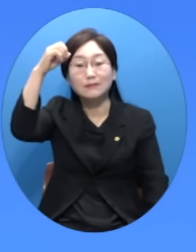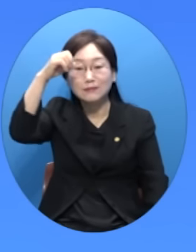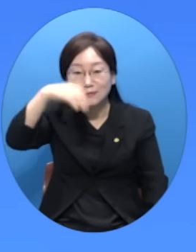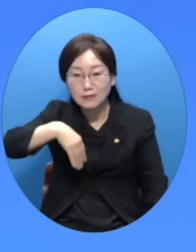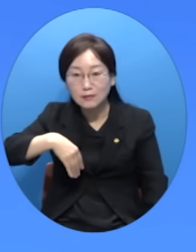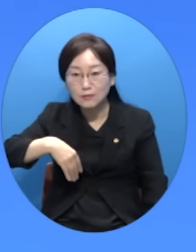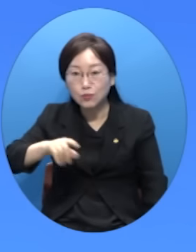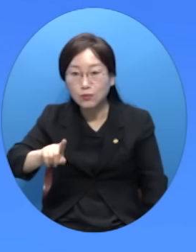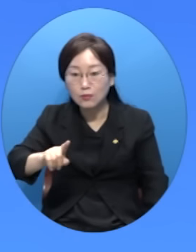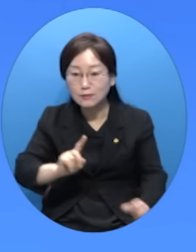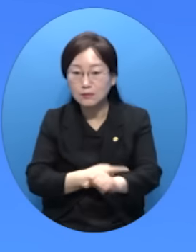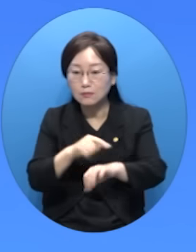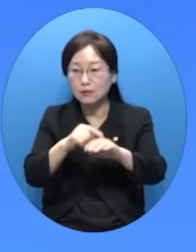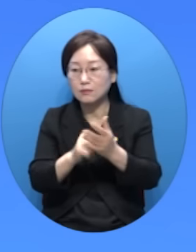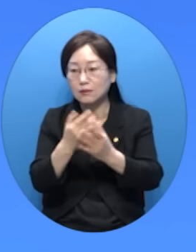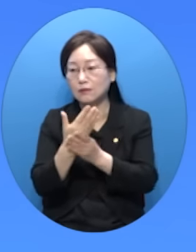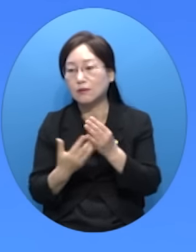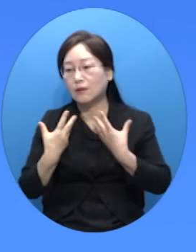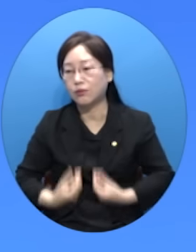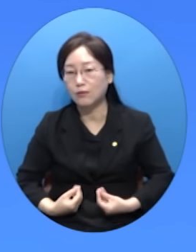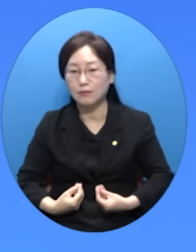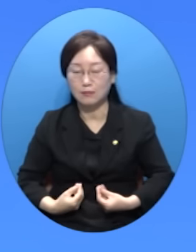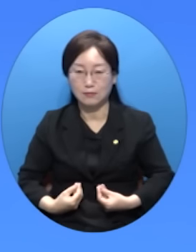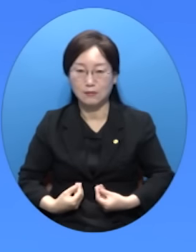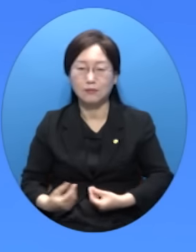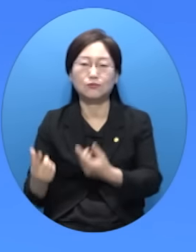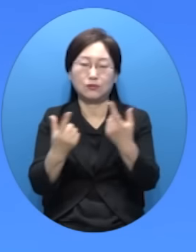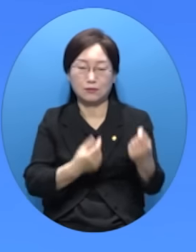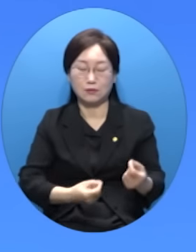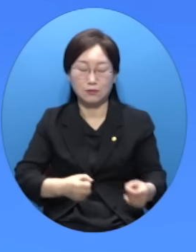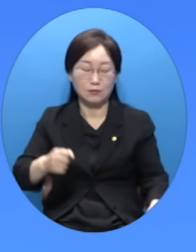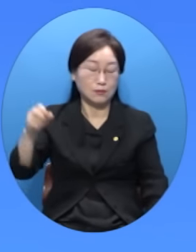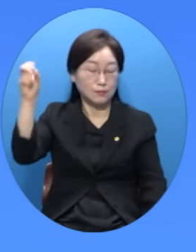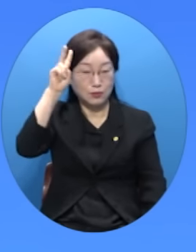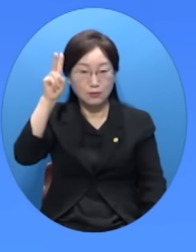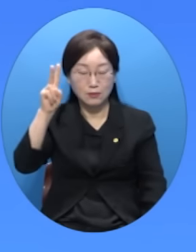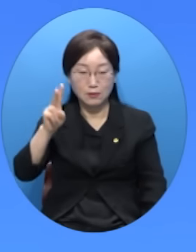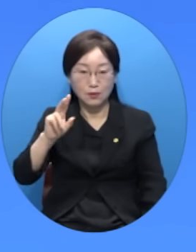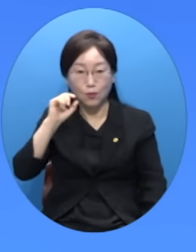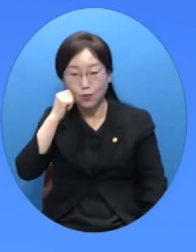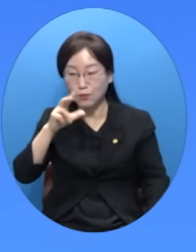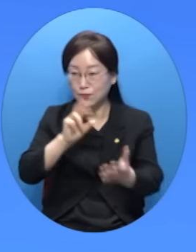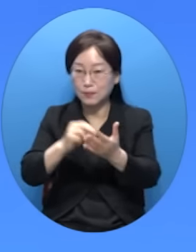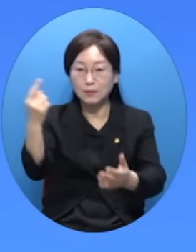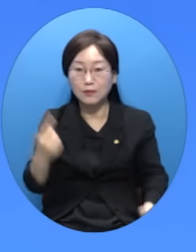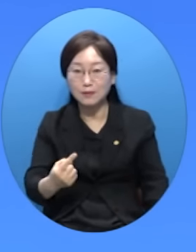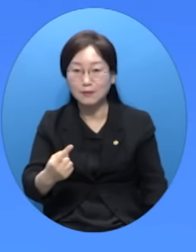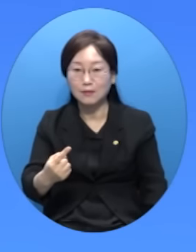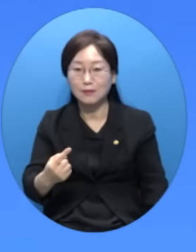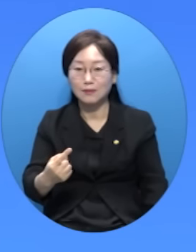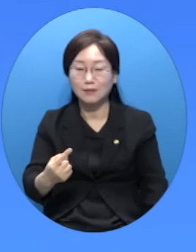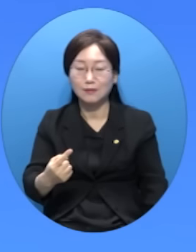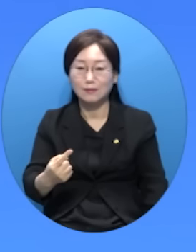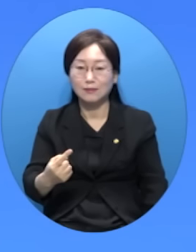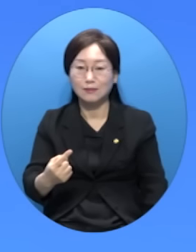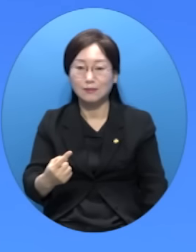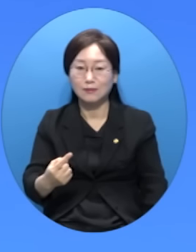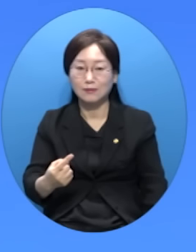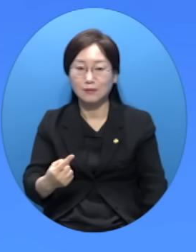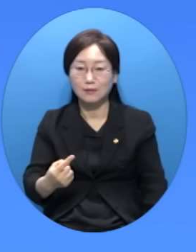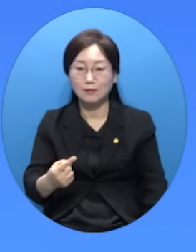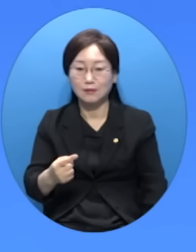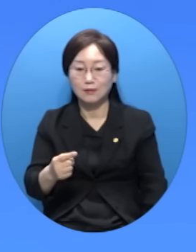마음이 무너지고 몸이 무너지는 경우가 있습니다. 얘기하는 문제가 내게 다가왔을 때 어려움이 다가왔을 때 그냥 그